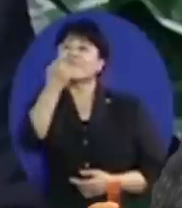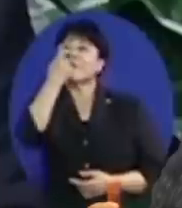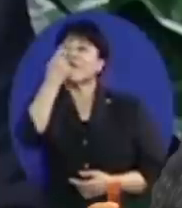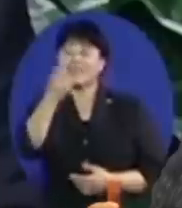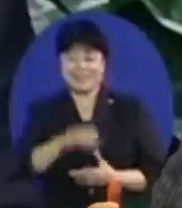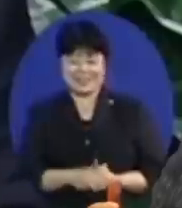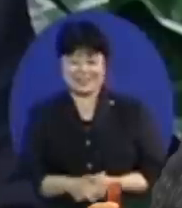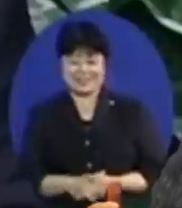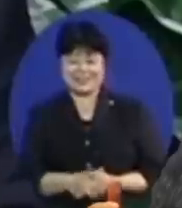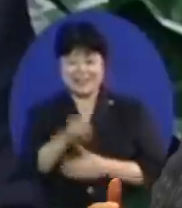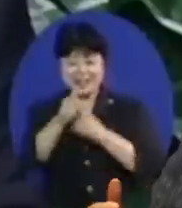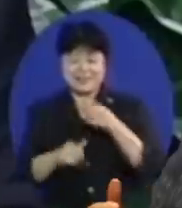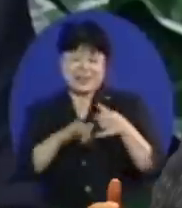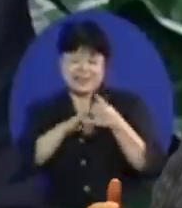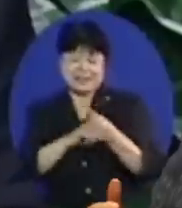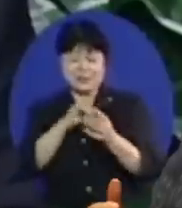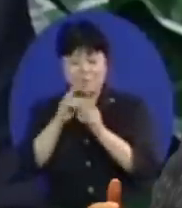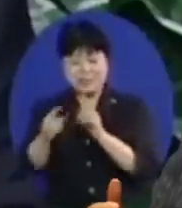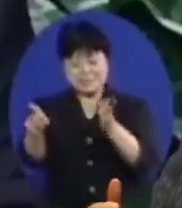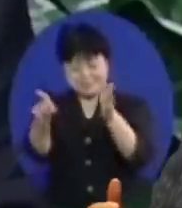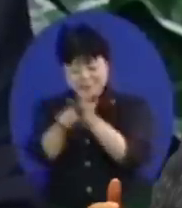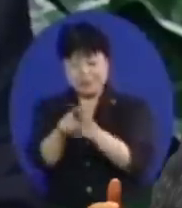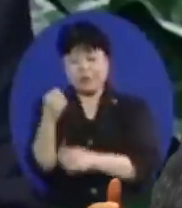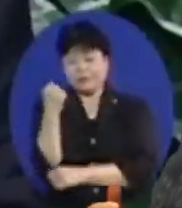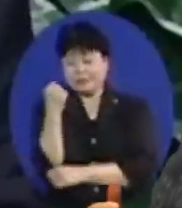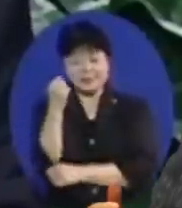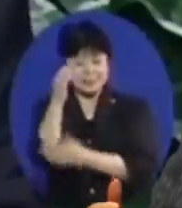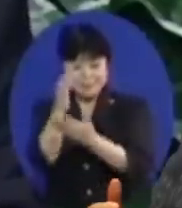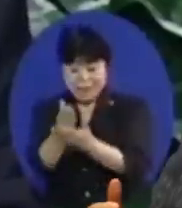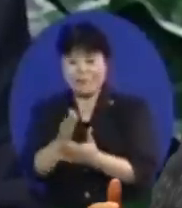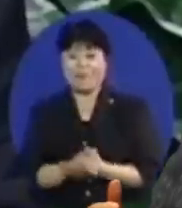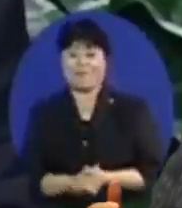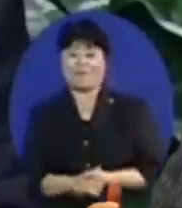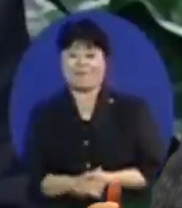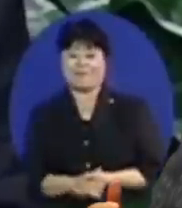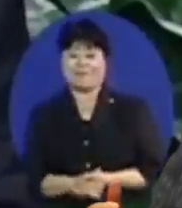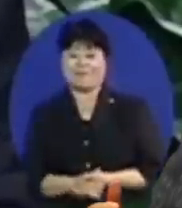것입니다. 하나님 약속의 말씀을 믿고 흔들리지 말아야 되는 것입니다.